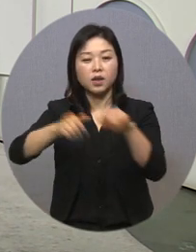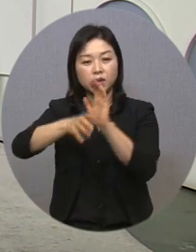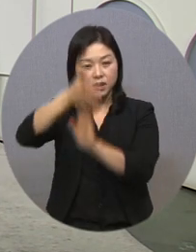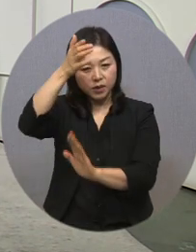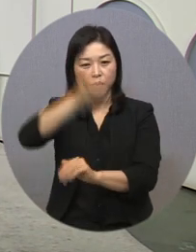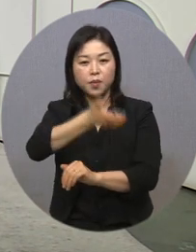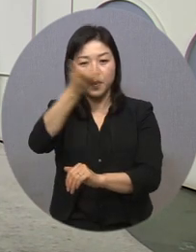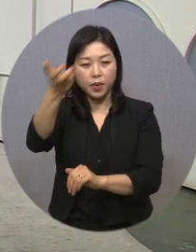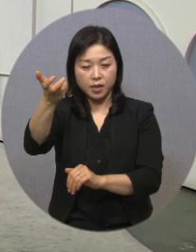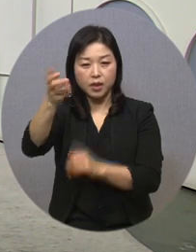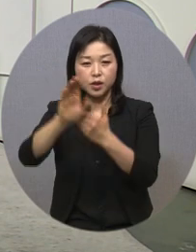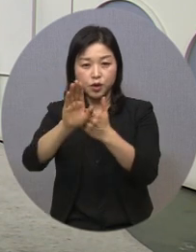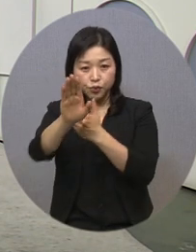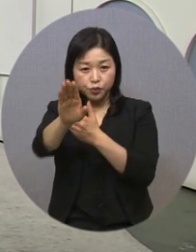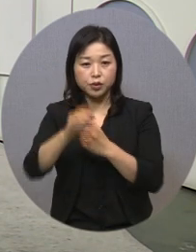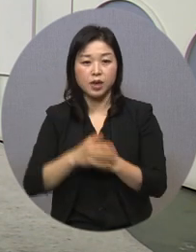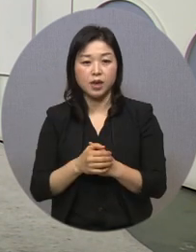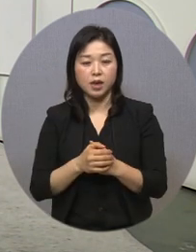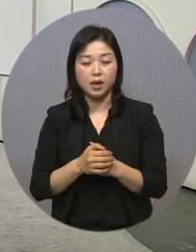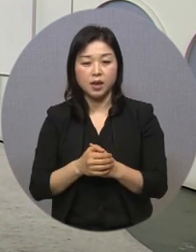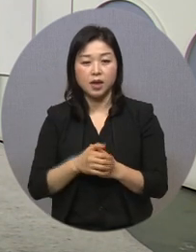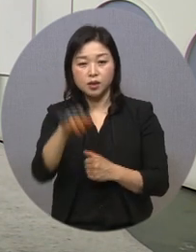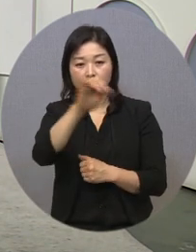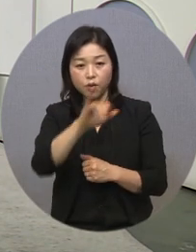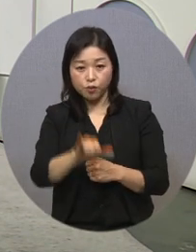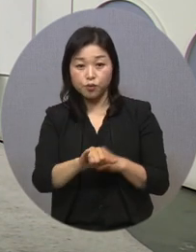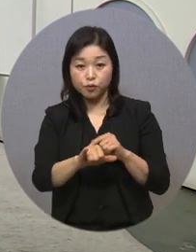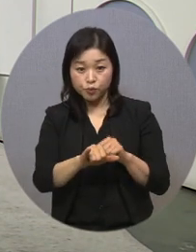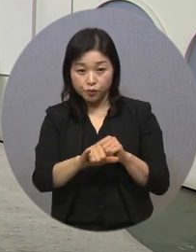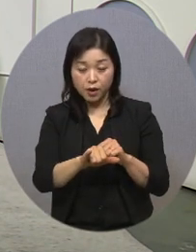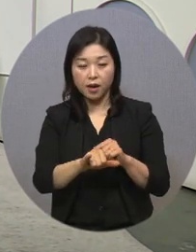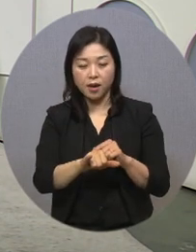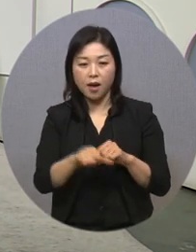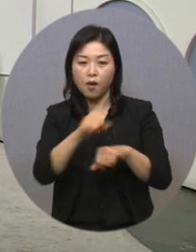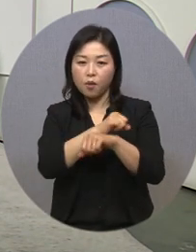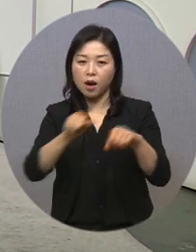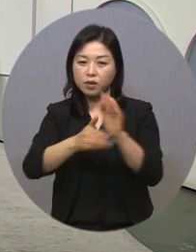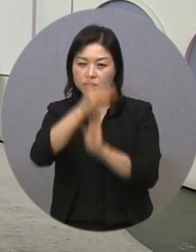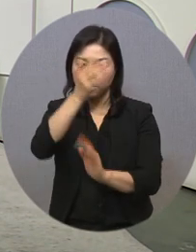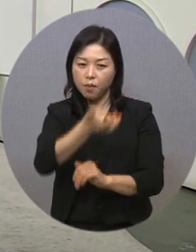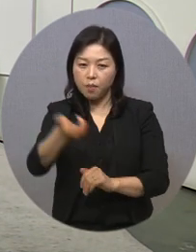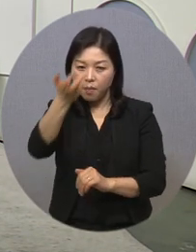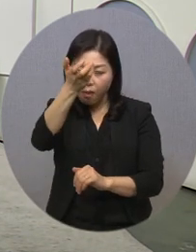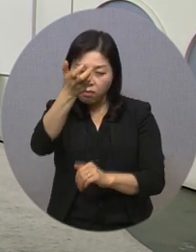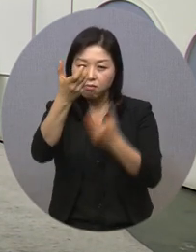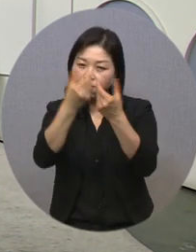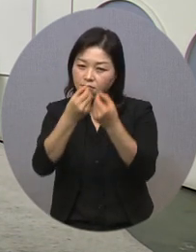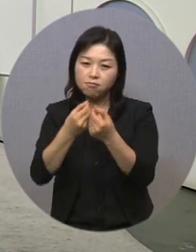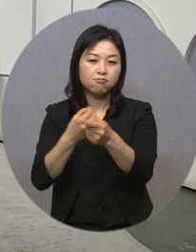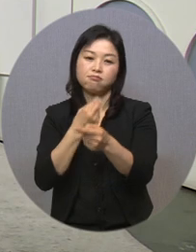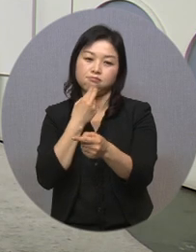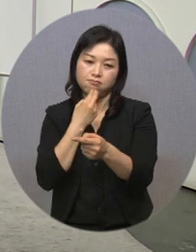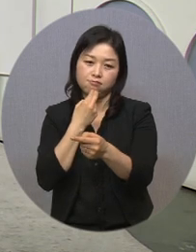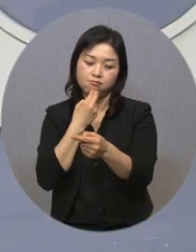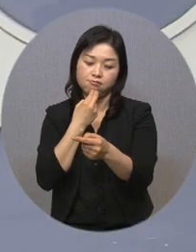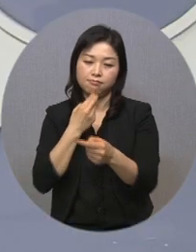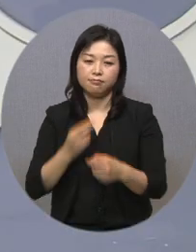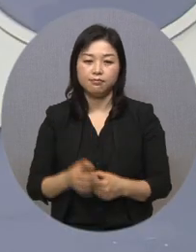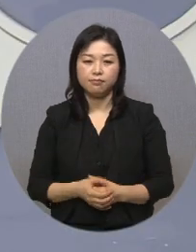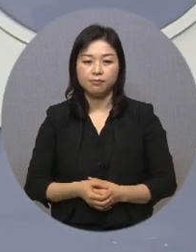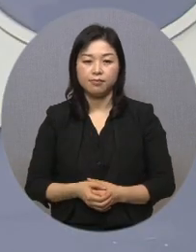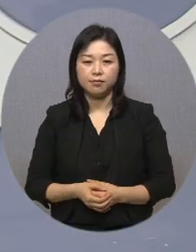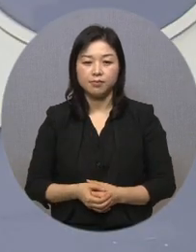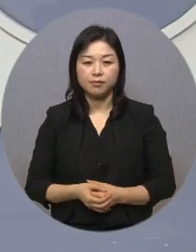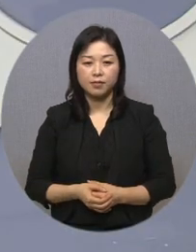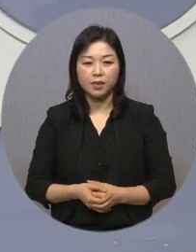이후에 지금까지 전국의 특례시, 광역시로다가 승격된 사례가 없는 상황입니다.